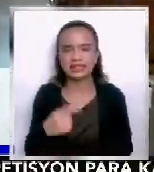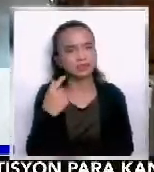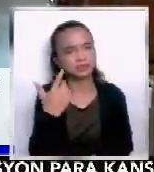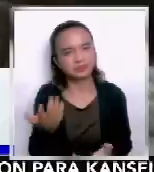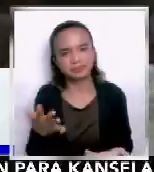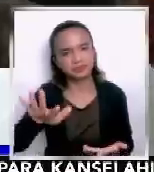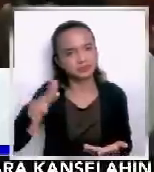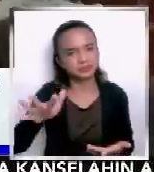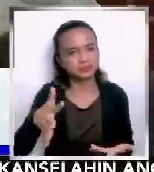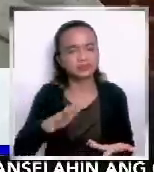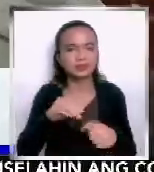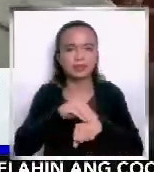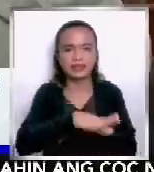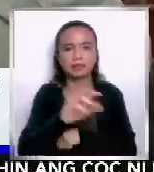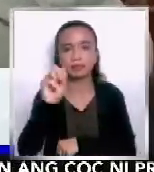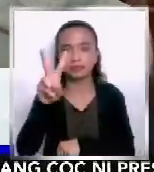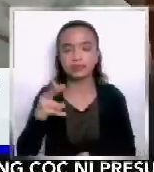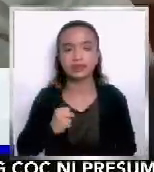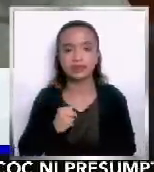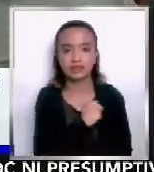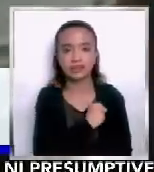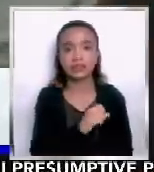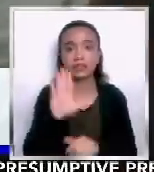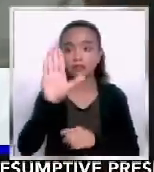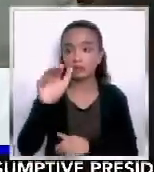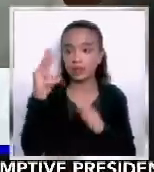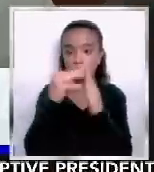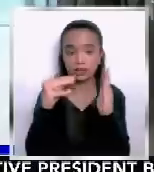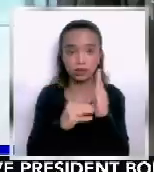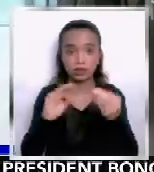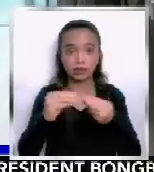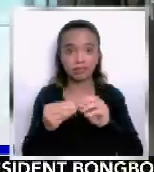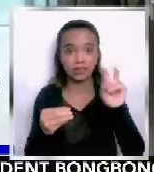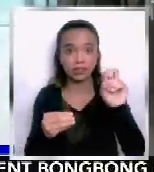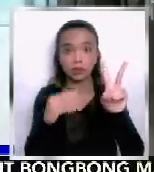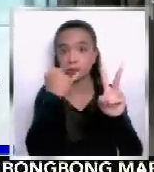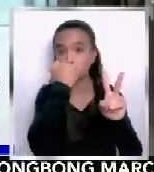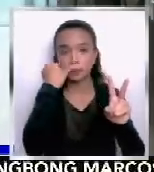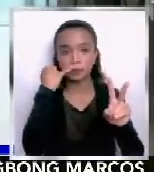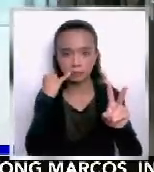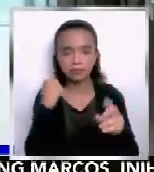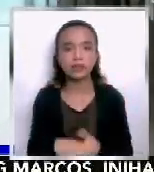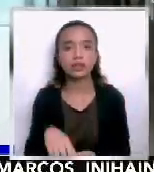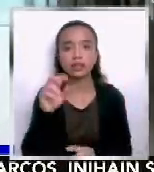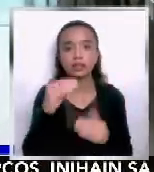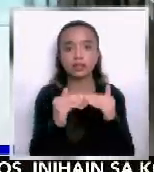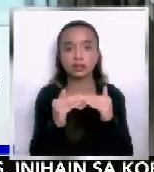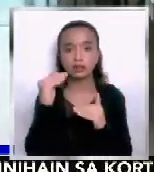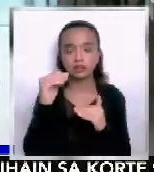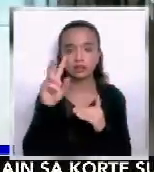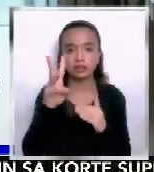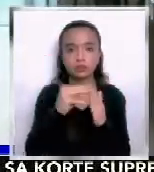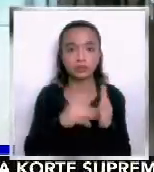panlabindalawang senador. Nasa 15 million na ang boto ng pang number 12 na si Estrada, mahigit 2 milyon ang lamang sa pang number